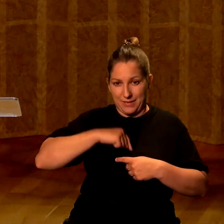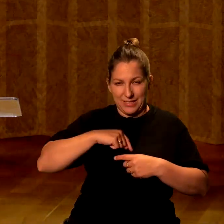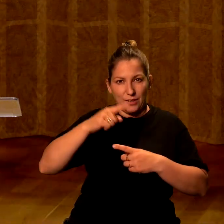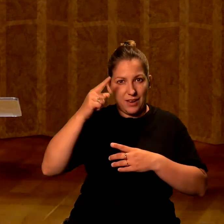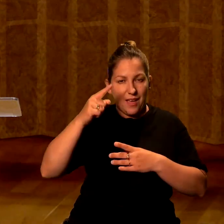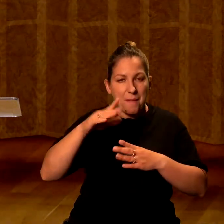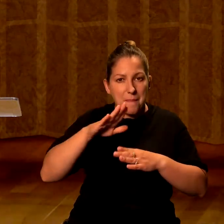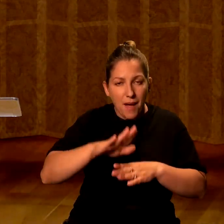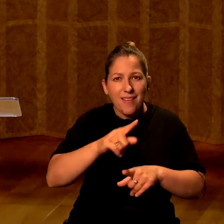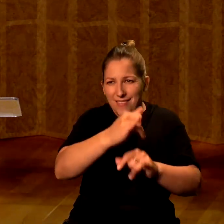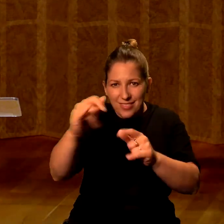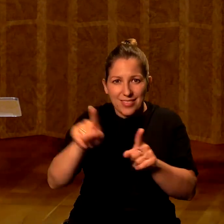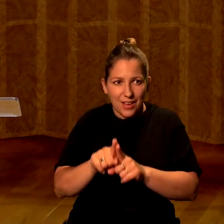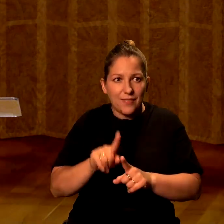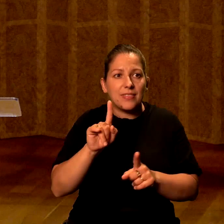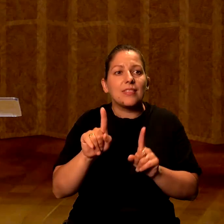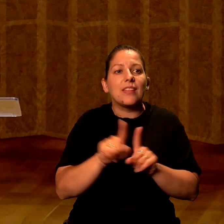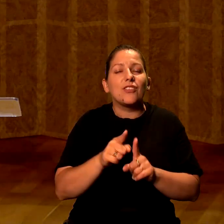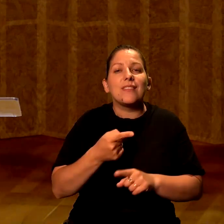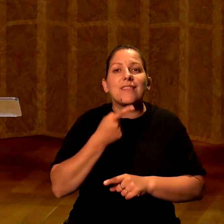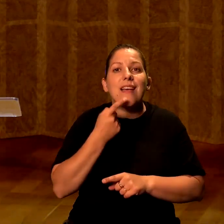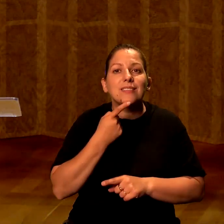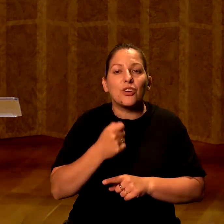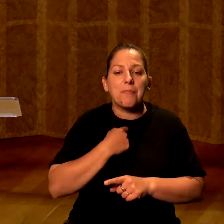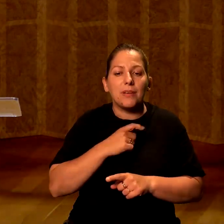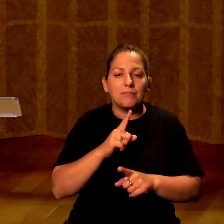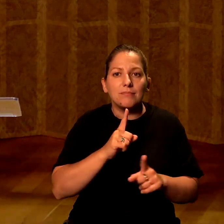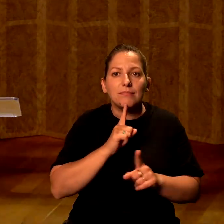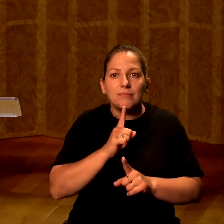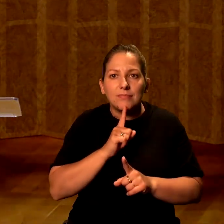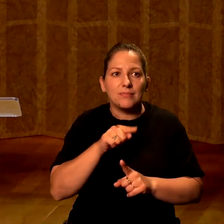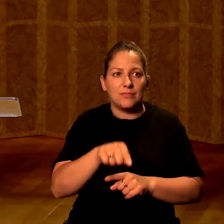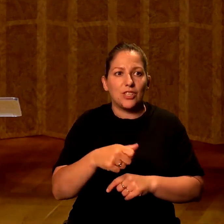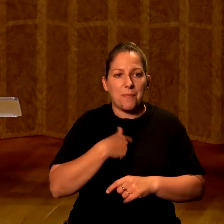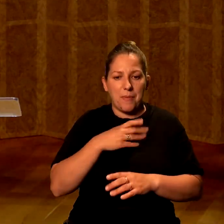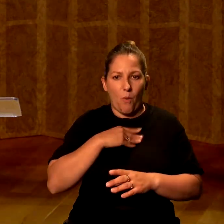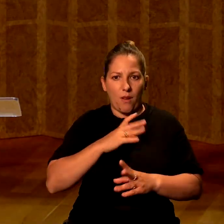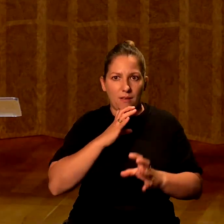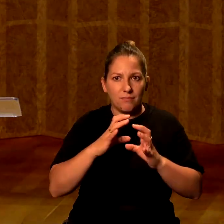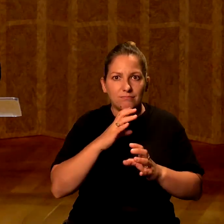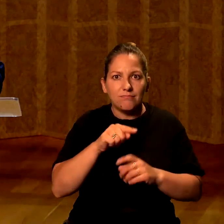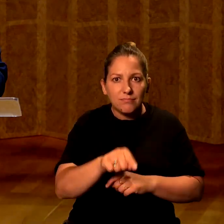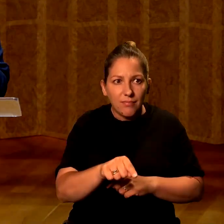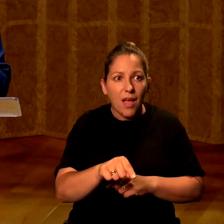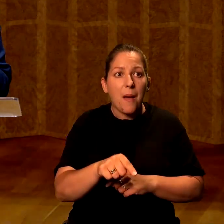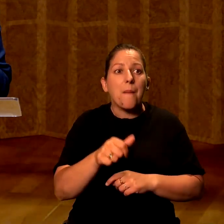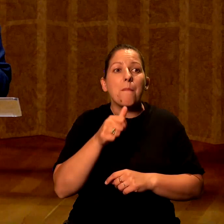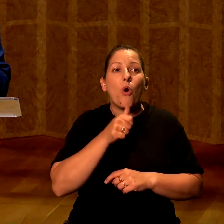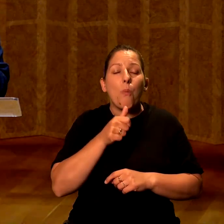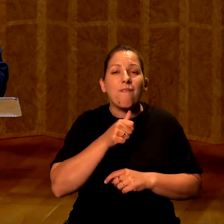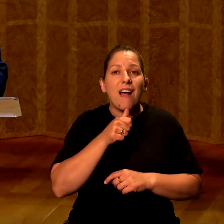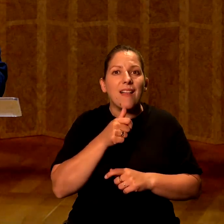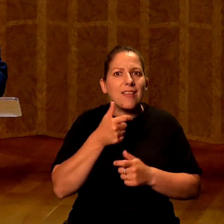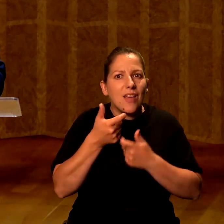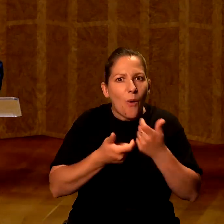I po trzecie, żeby oni w ogóle mieli język, żeby o tym rozmawiać. Żeby umieli to ponazywać i ze sobą się porozumieć. I żeby spróbowali to